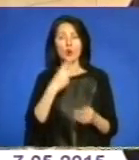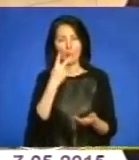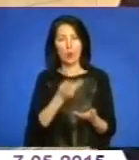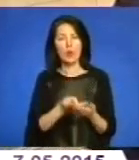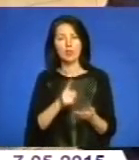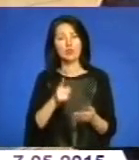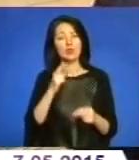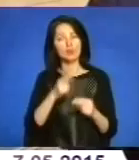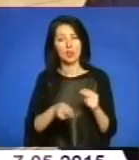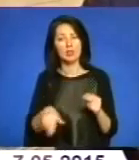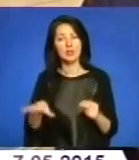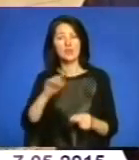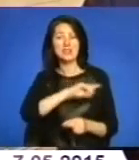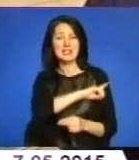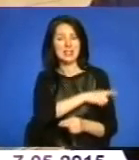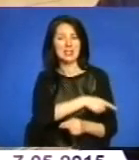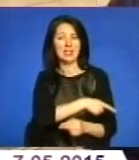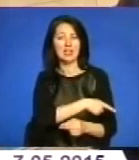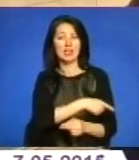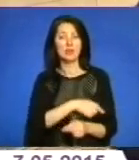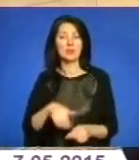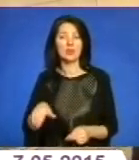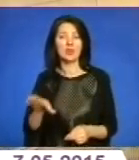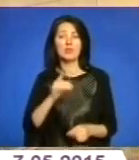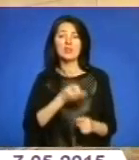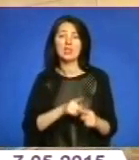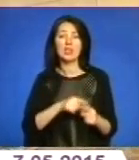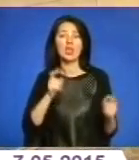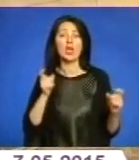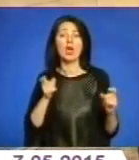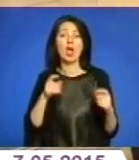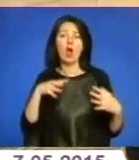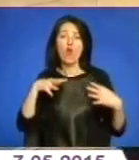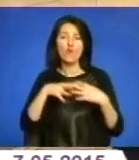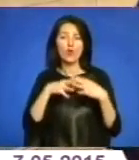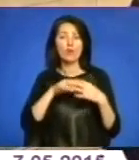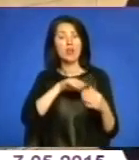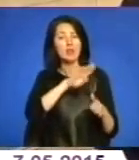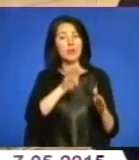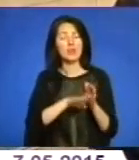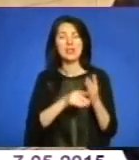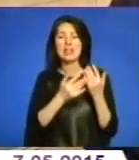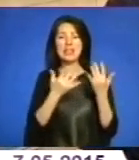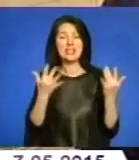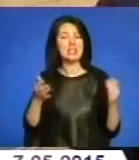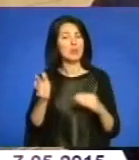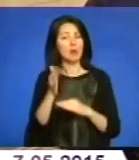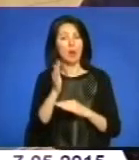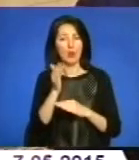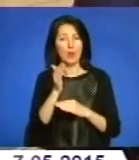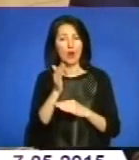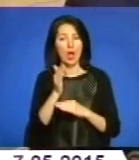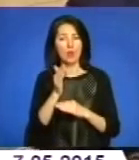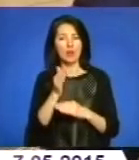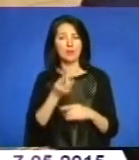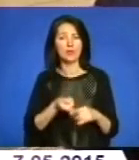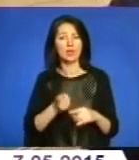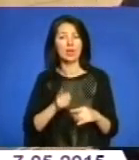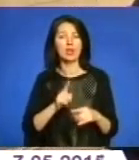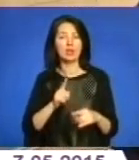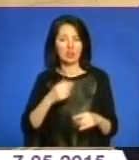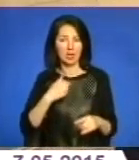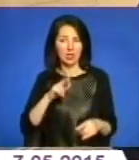кінець всі сили, всі, які воювали під різними прапорами, як я воював